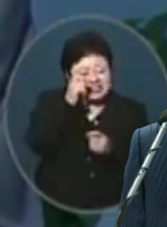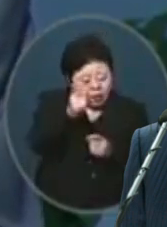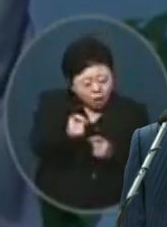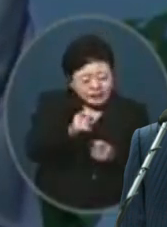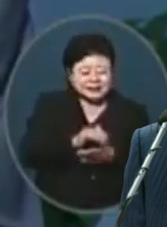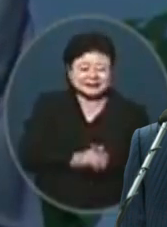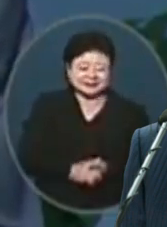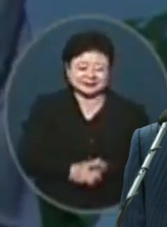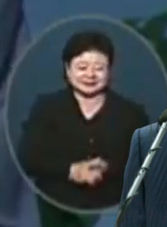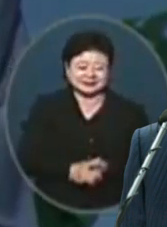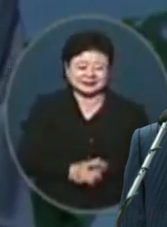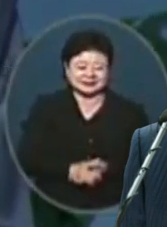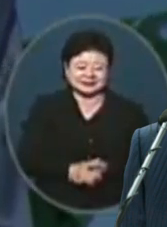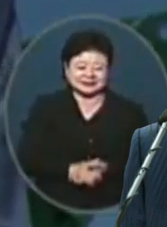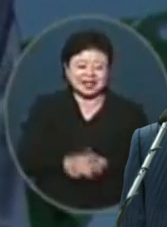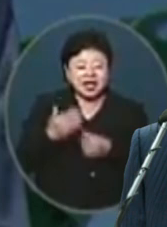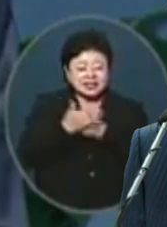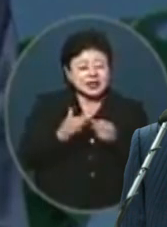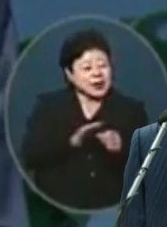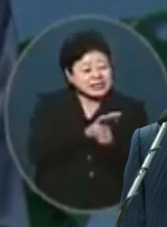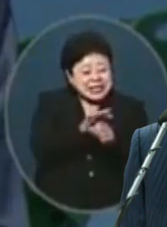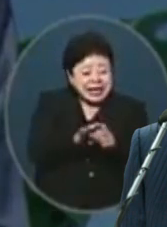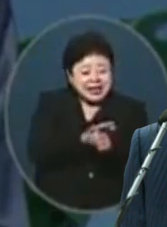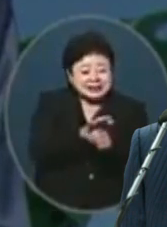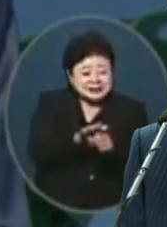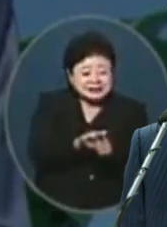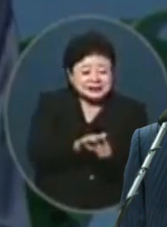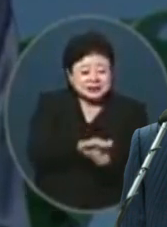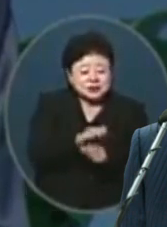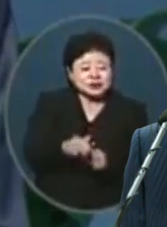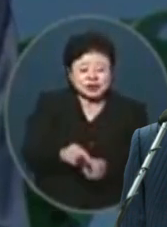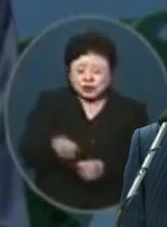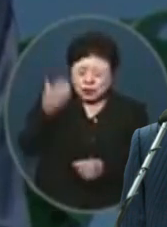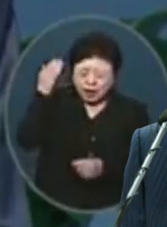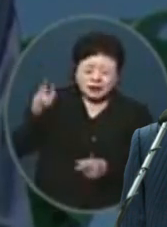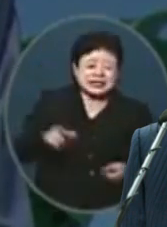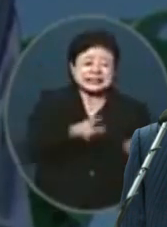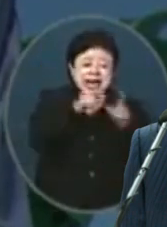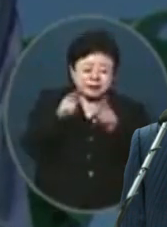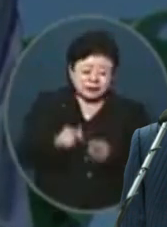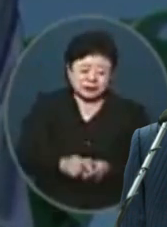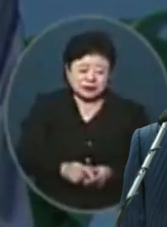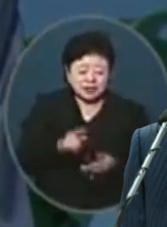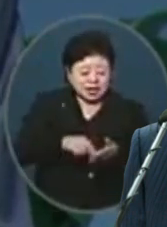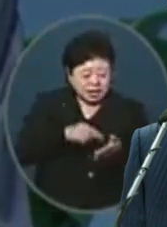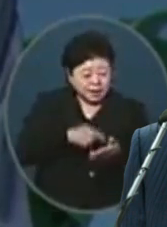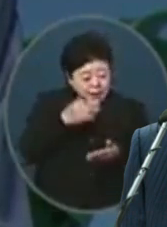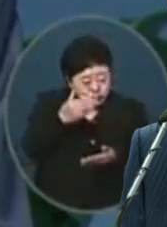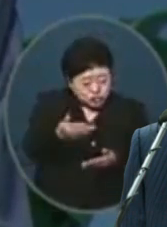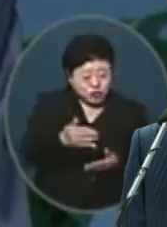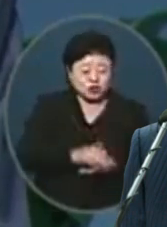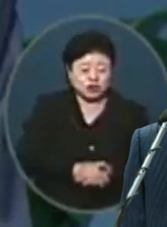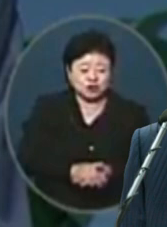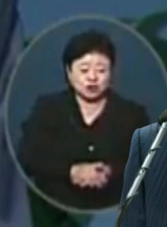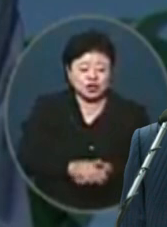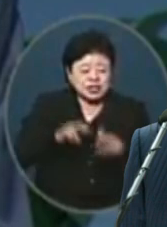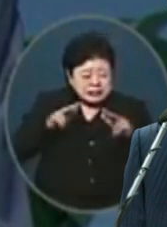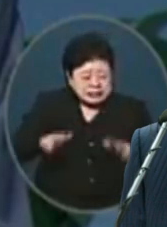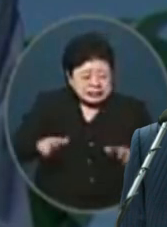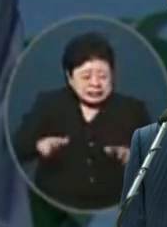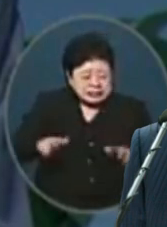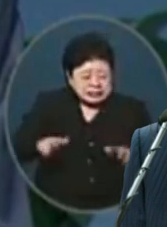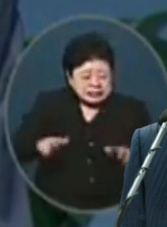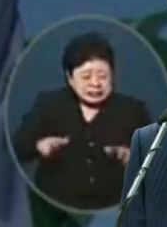영원합니다. 은혜와 사랑은 우리 과거의 삶을 청산해 주시고 현재의